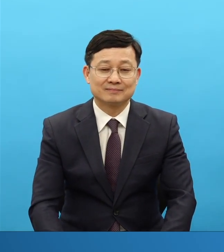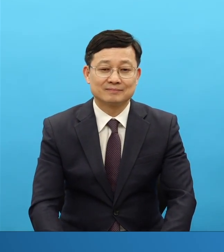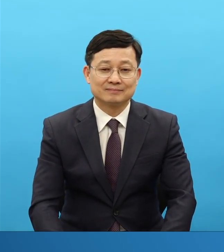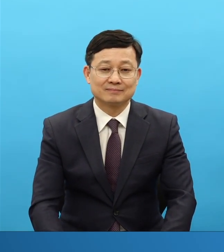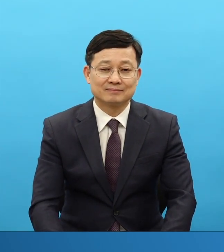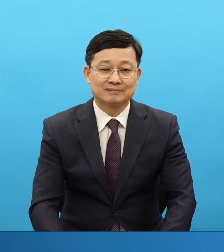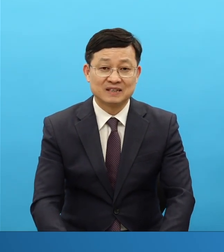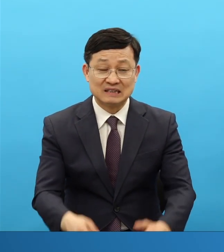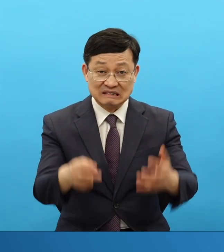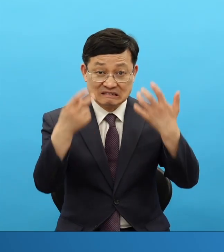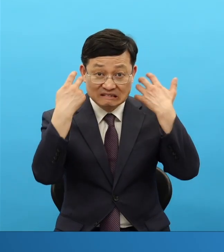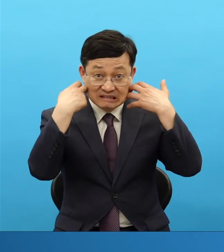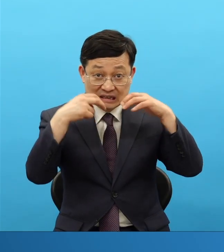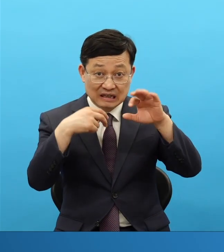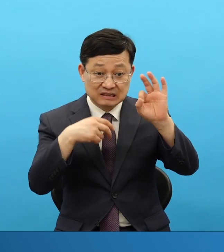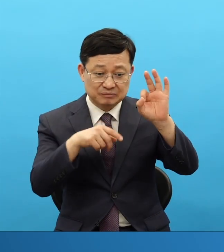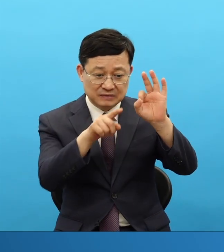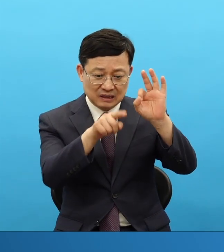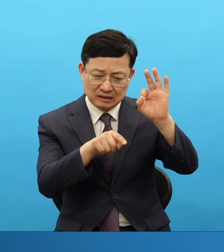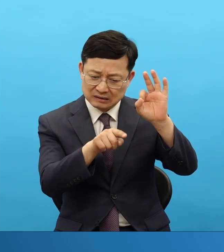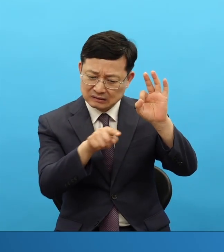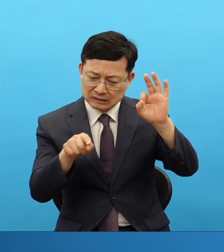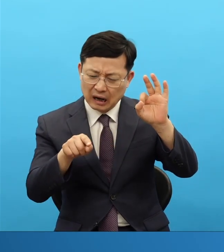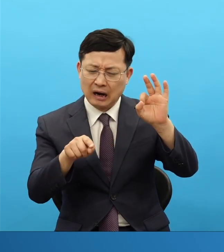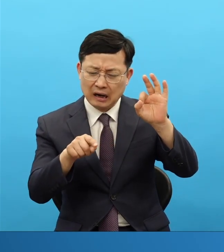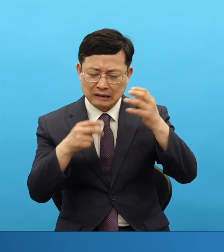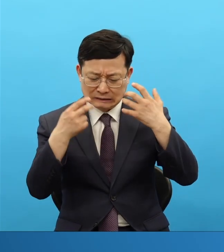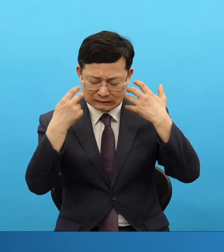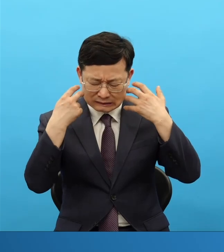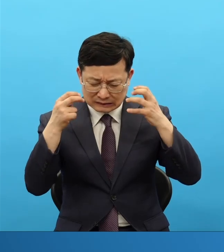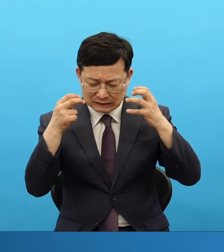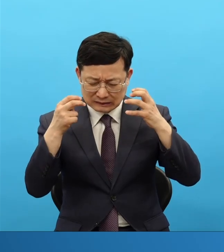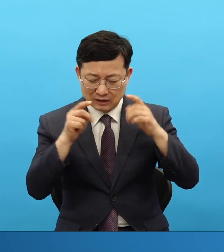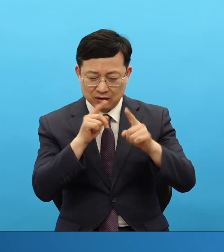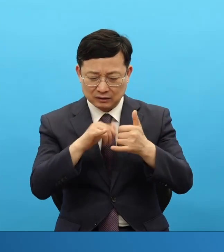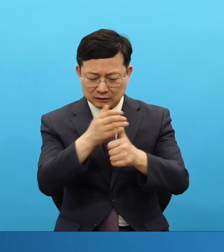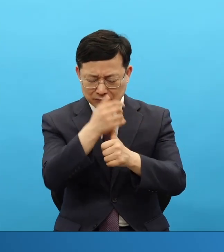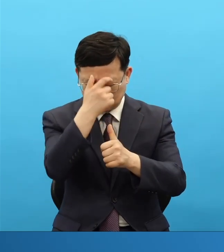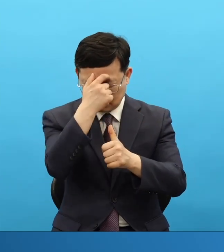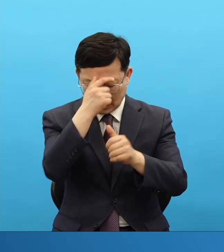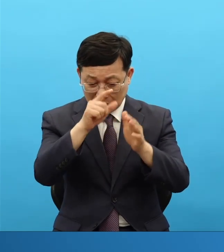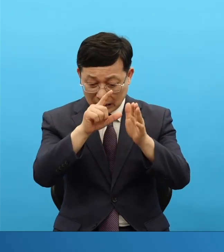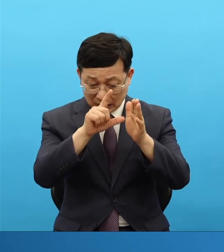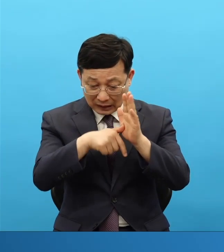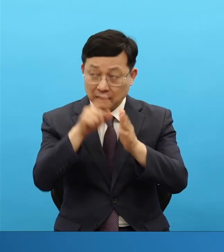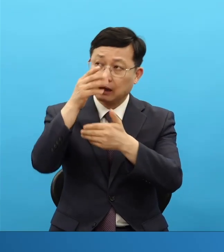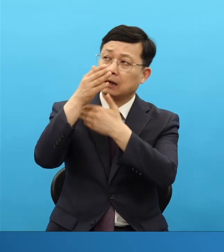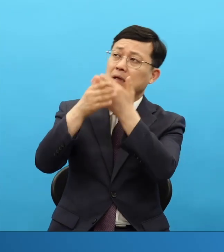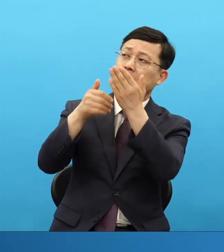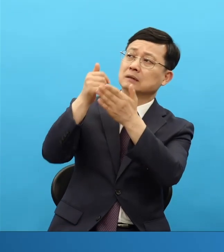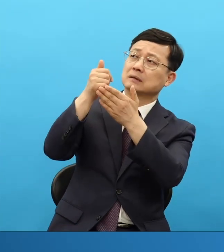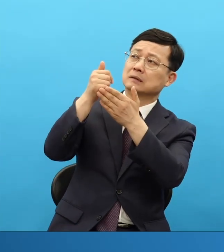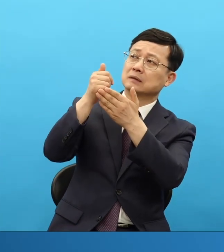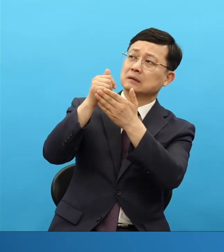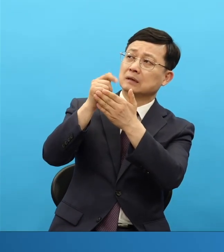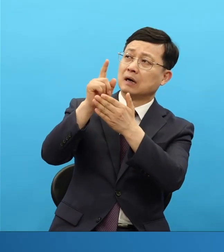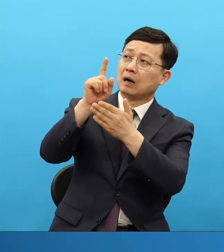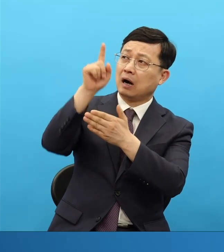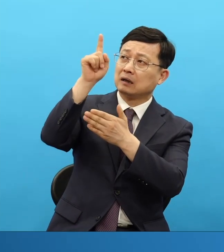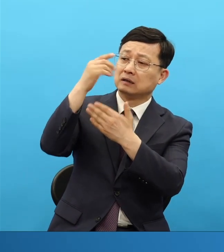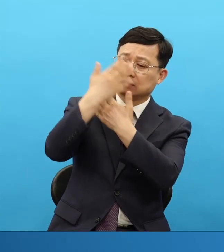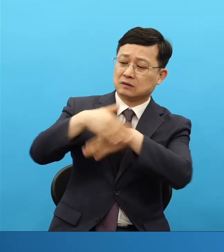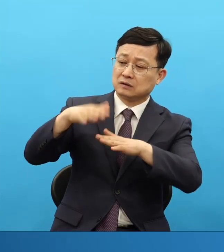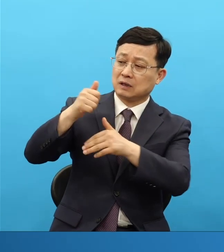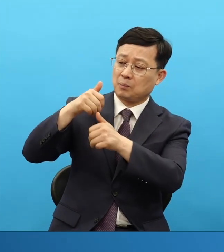다니엘 10장 10절에서 20절에 다니엘이 정확한 언약 기도하는 시간에 하나님께서는 하늘에